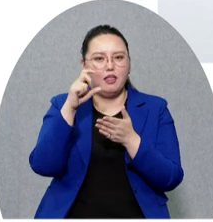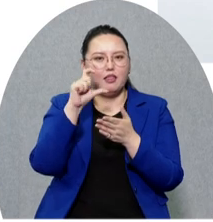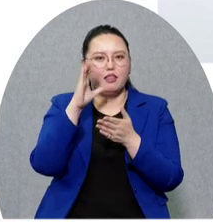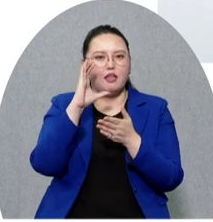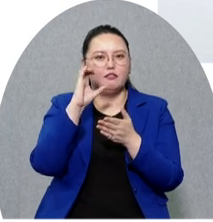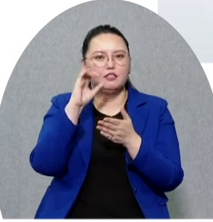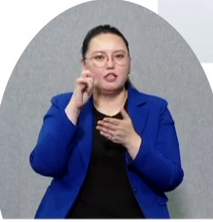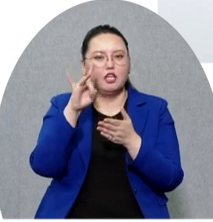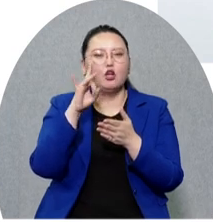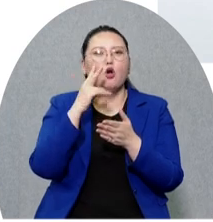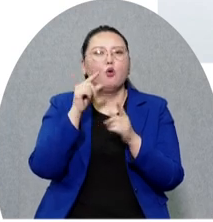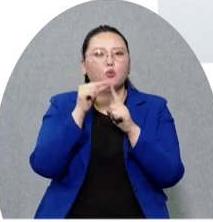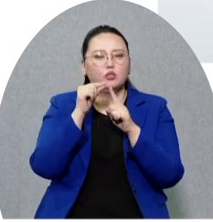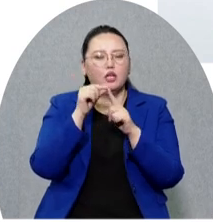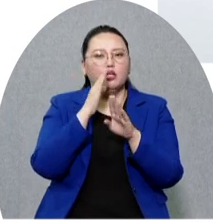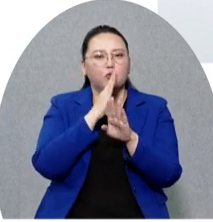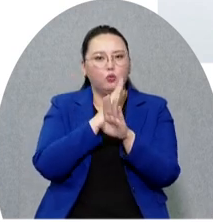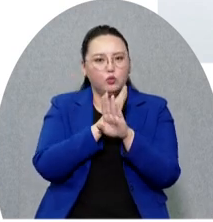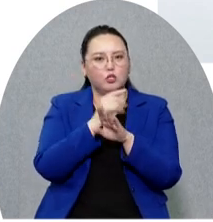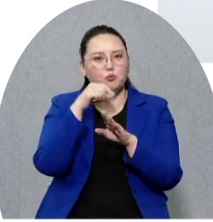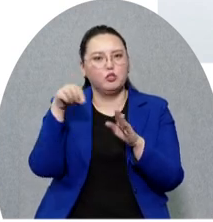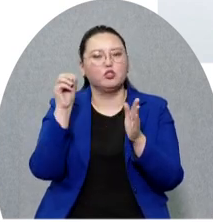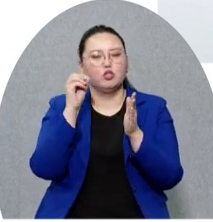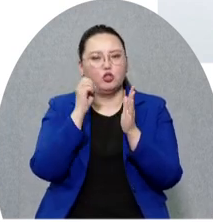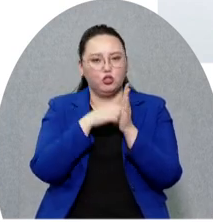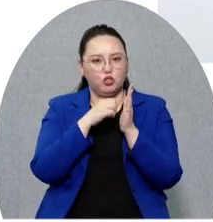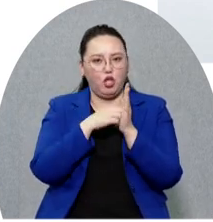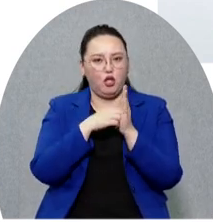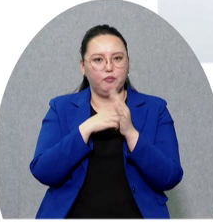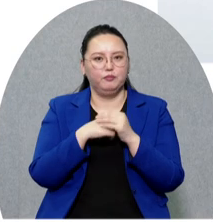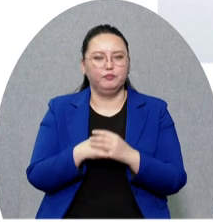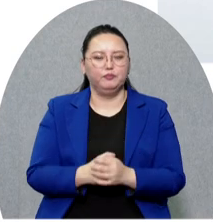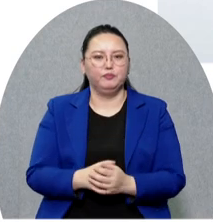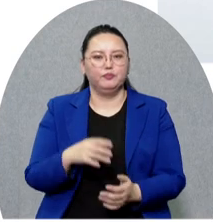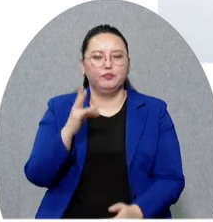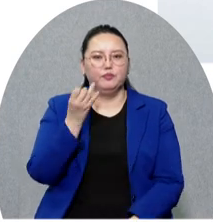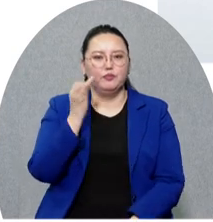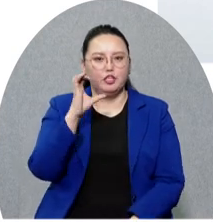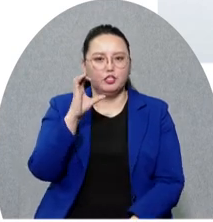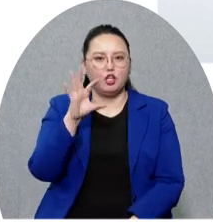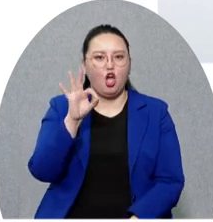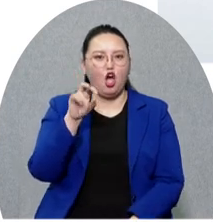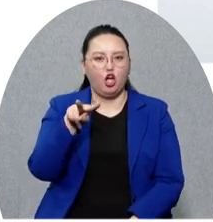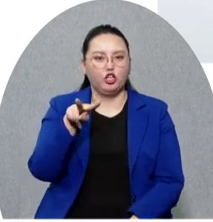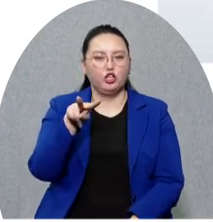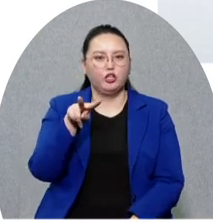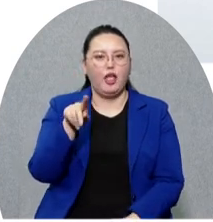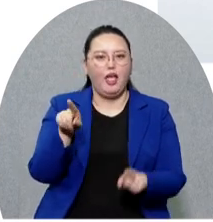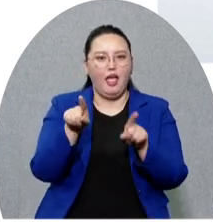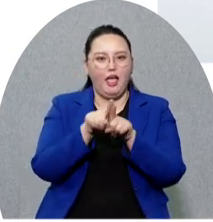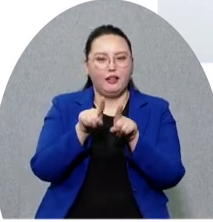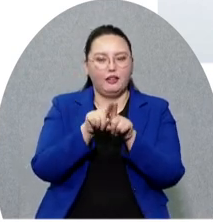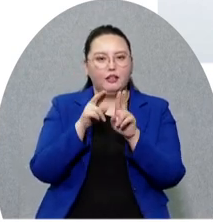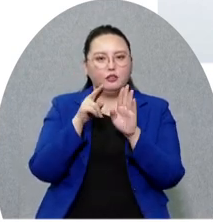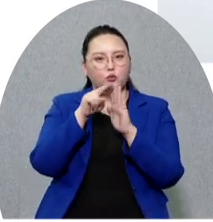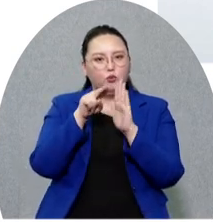гүйгүүлэгчээр төгсгөж бичнэ гэсэн үг. За яг энэ дүрмээр бол гар гэдэг үгнээс гадна нис ол гэх мэт ч юм уу.